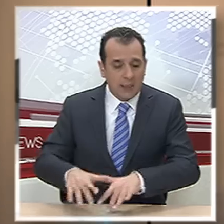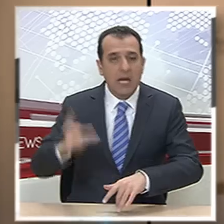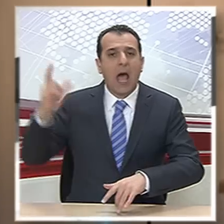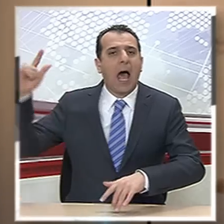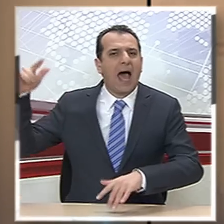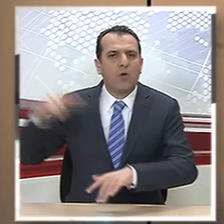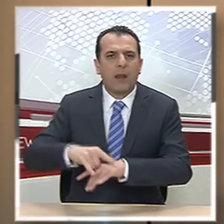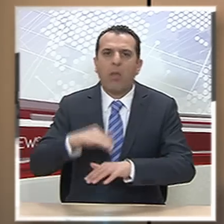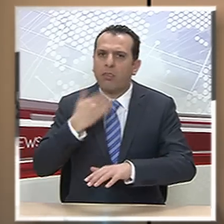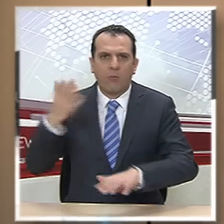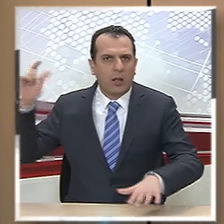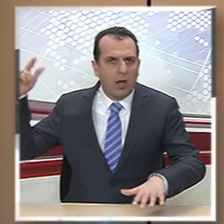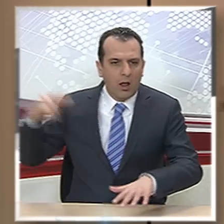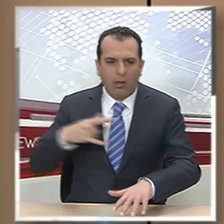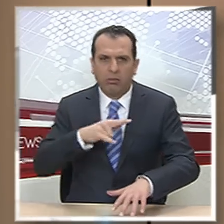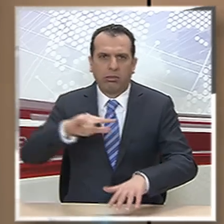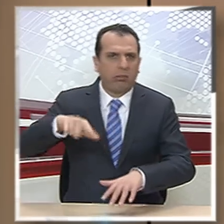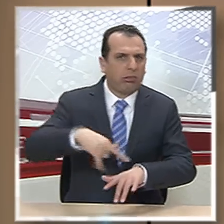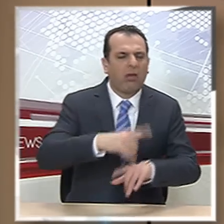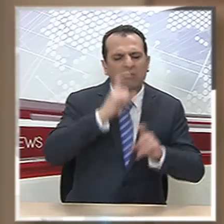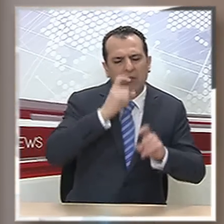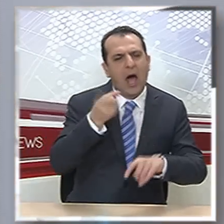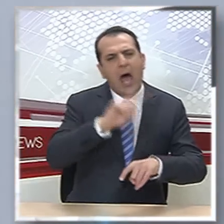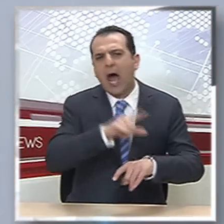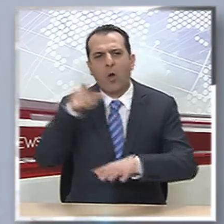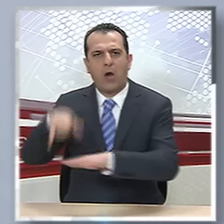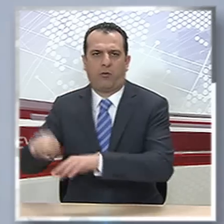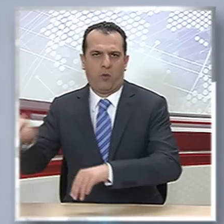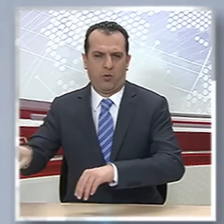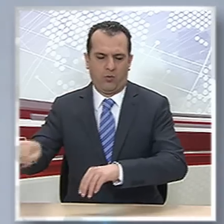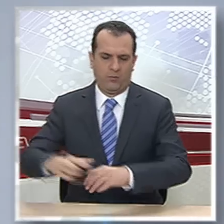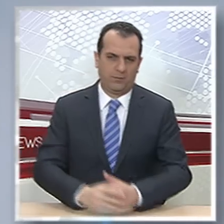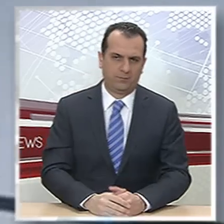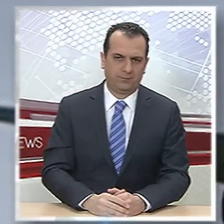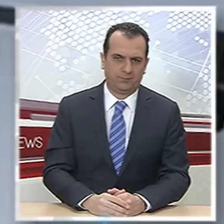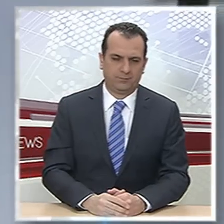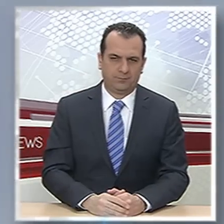λόγω των σφοδρών ανέμων, αναγκάστηκε να κατευθυνθεί σε άλλο αεροδρόμιο.